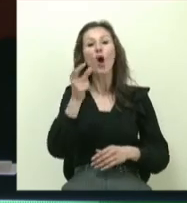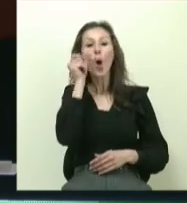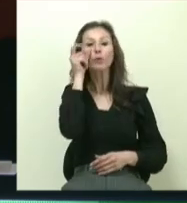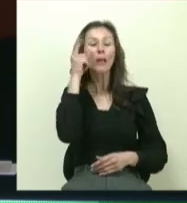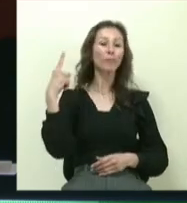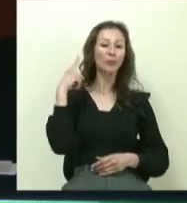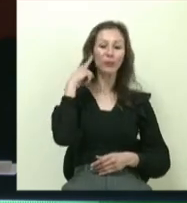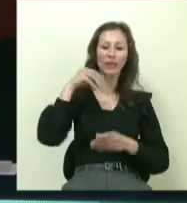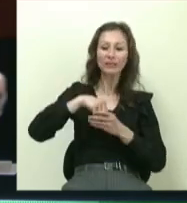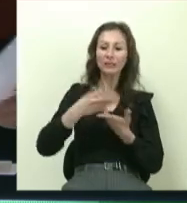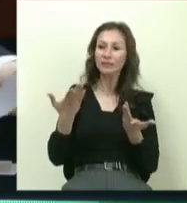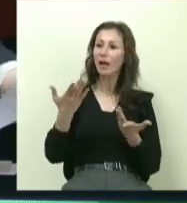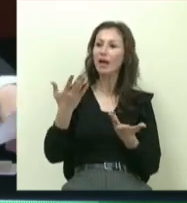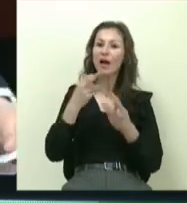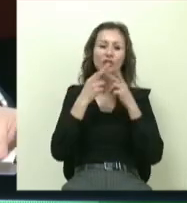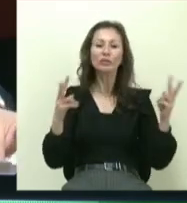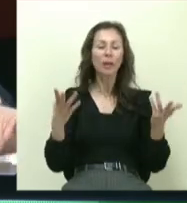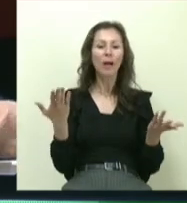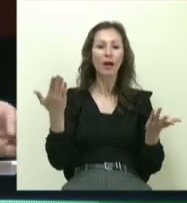duyulan niteliklerle girer